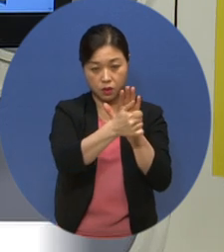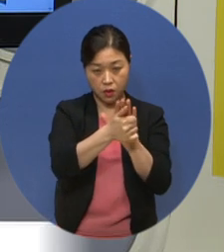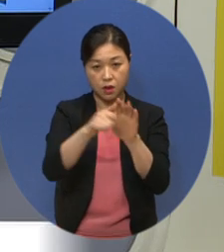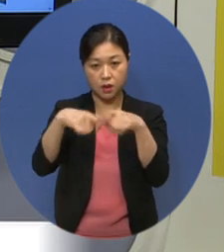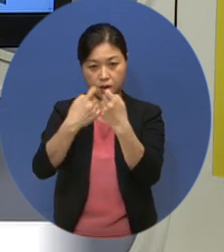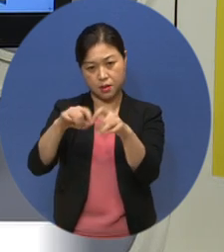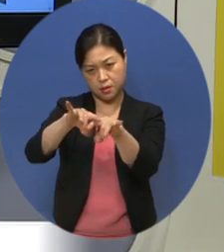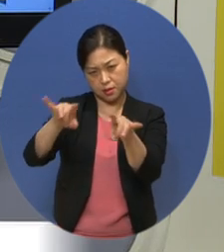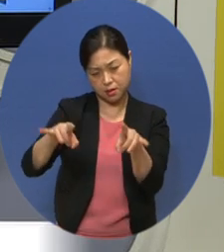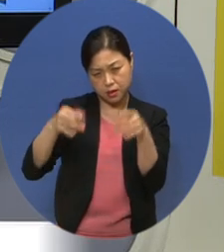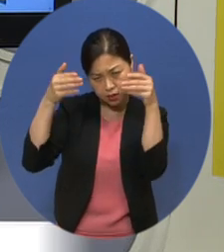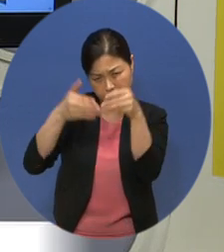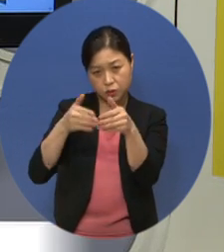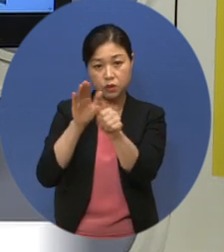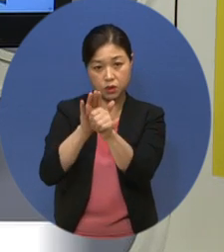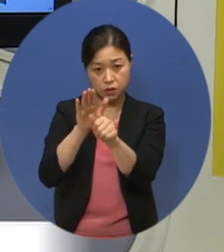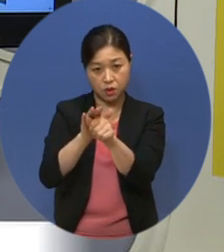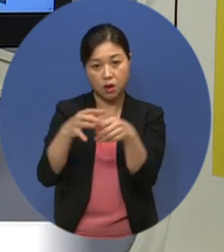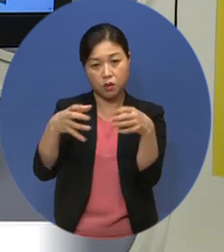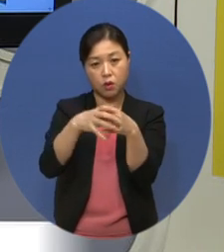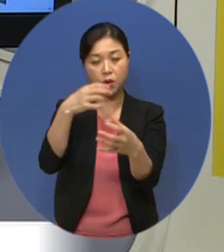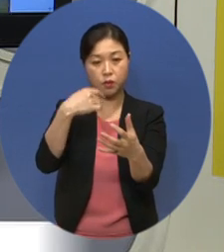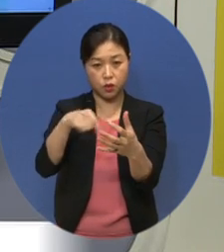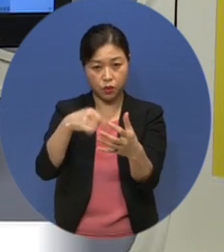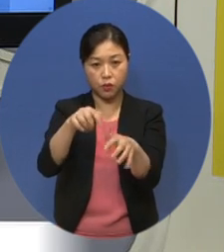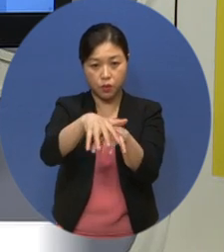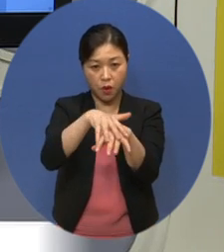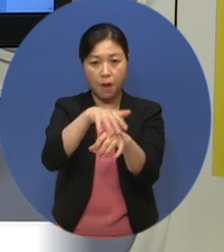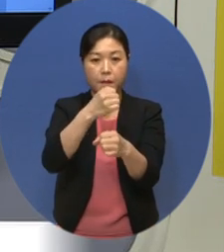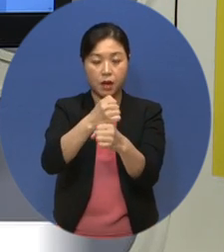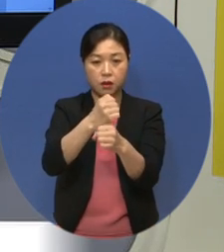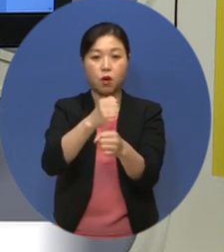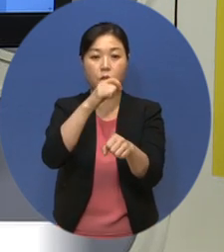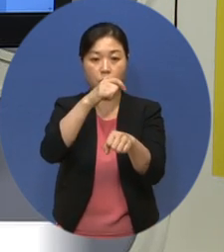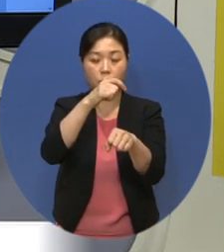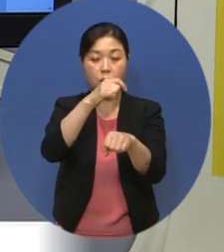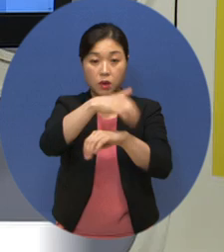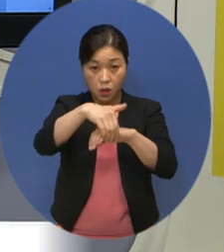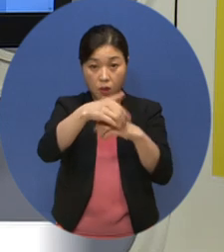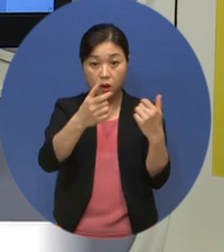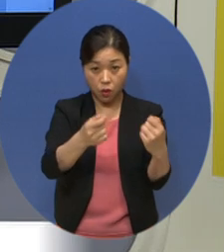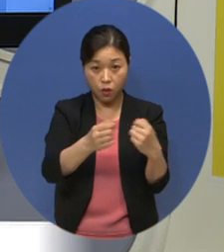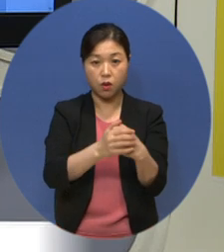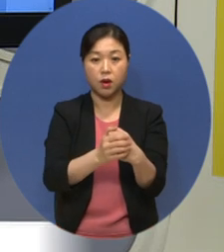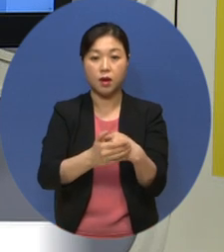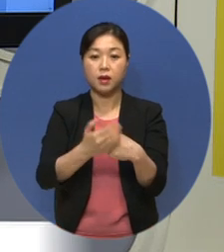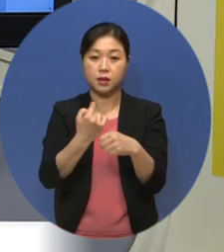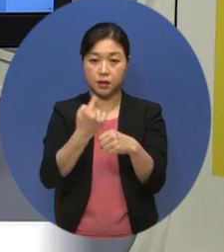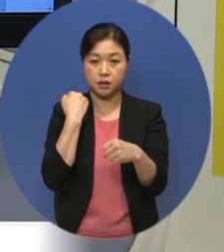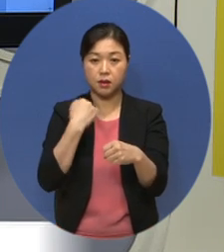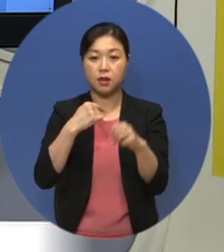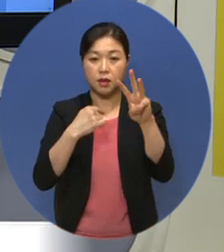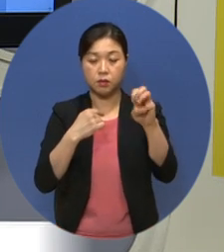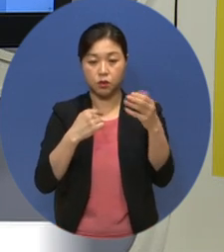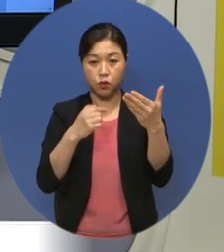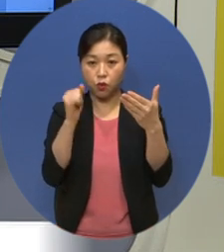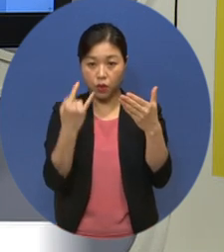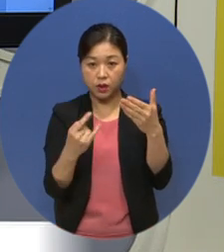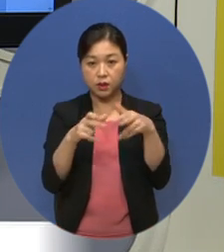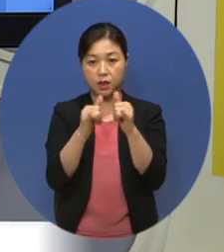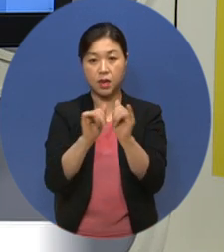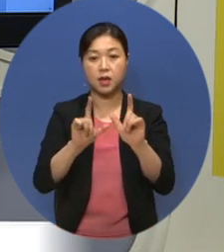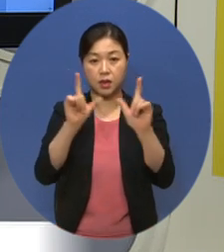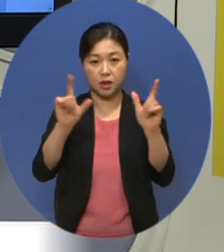집중 지원까지 통합교육 지원체제 구축을 계획하고 지난해 제 39회 장애인의 날을 맞아